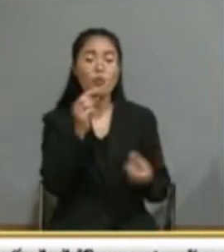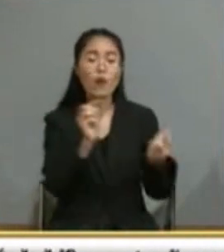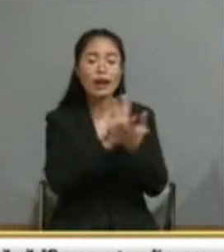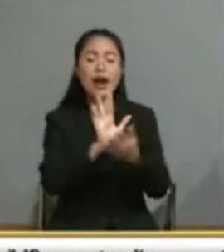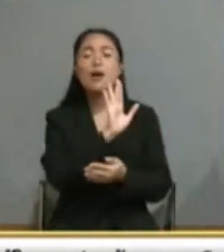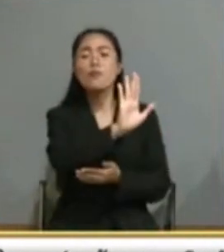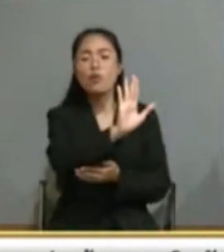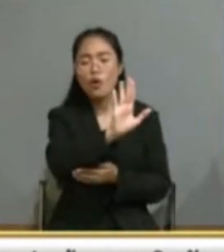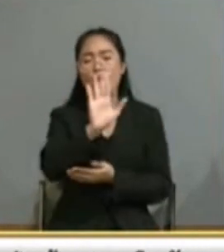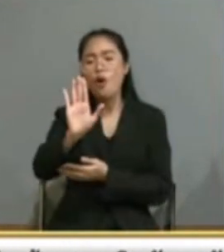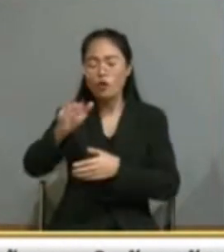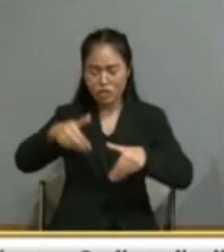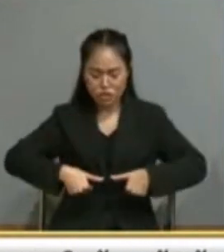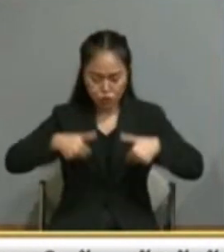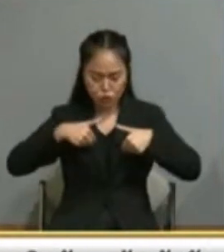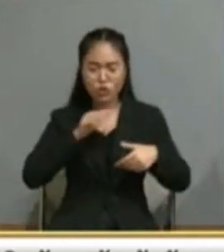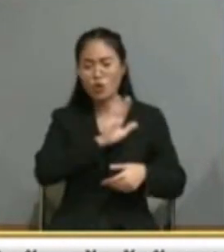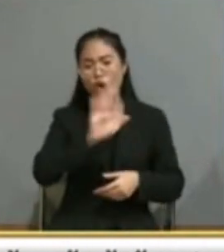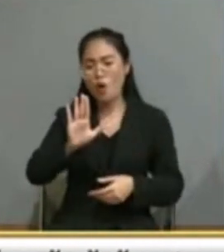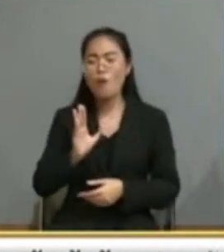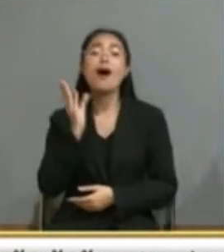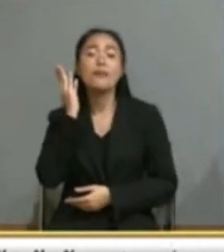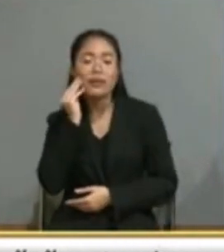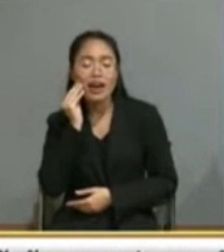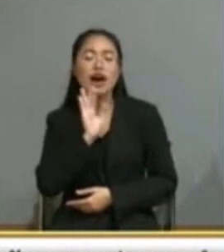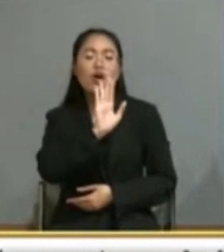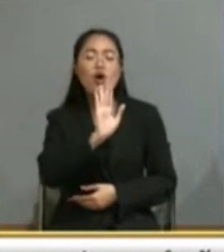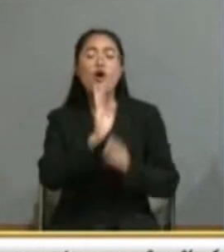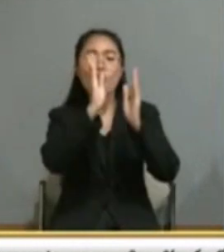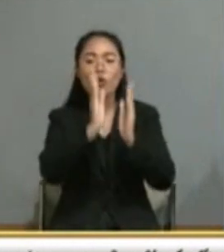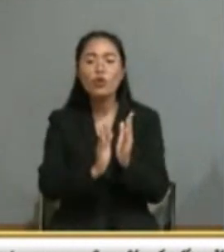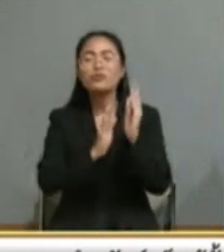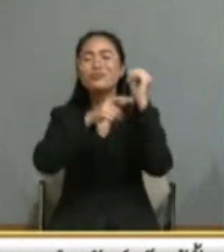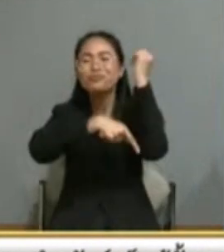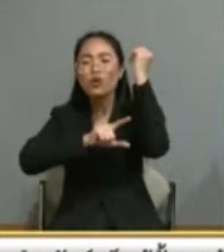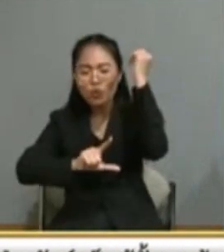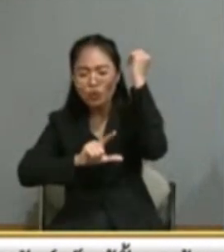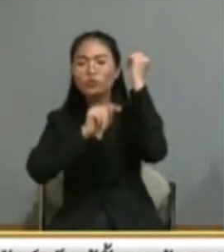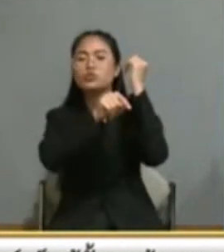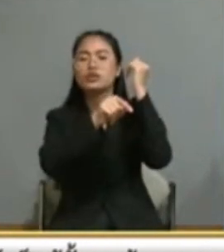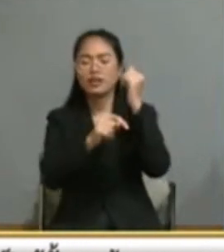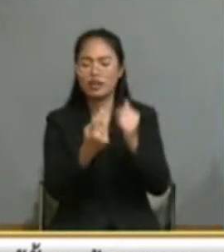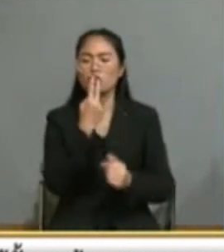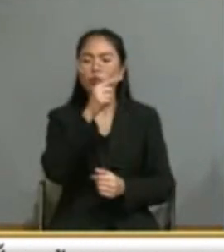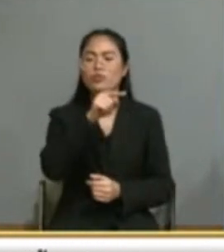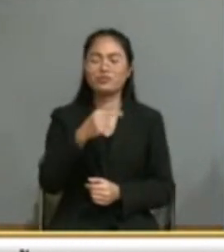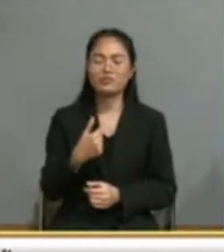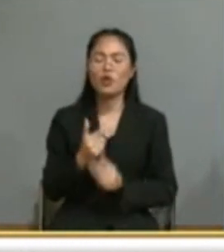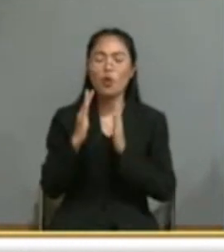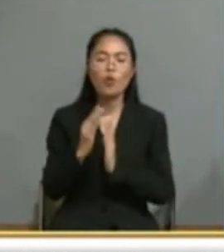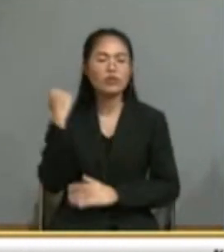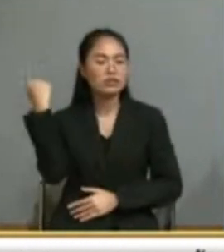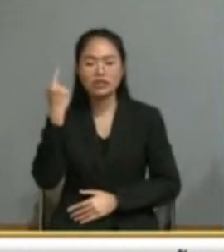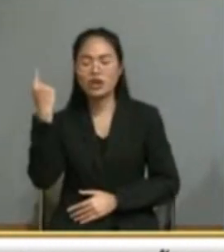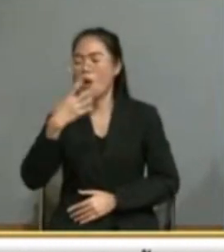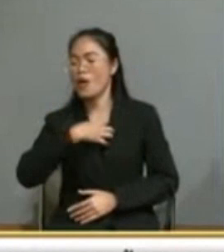ความมประทร Salzgot culture,วิธีชีวิตความนารัของคนจัหวพัธลุงนั่นก็คือจะเป็นสิ่งจงใจ